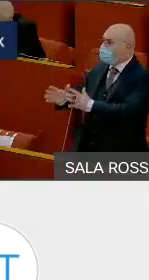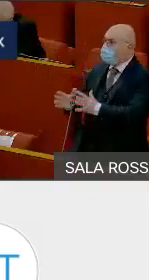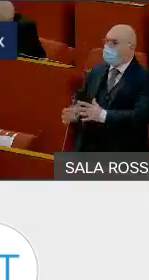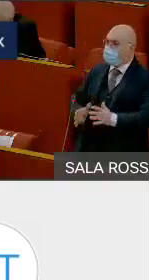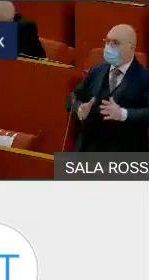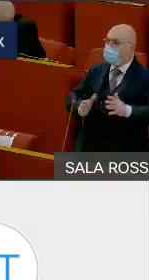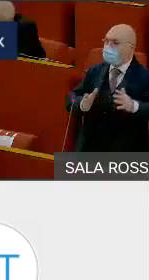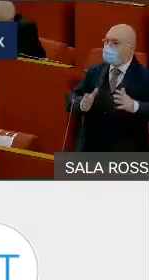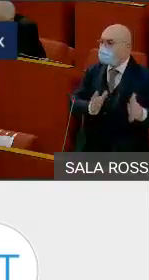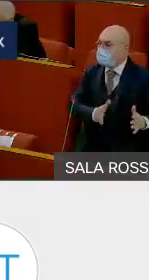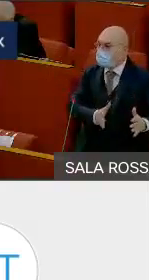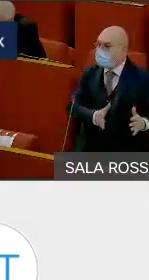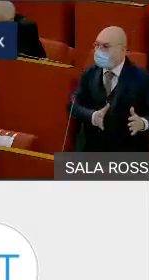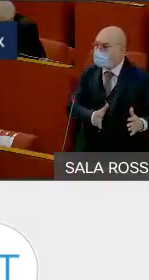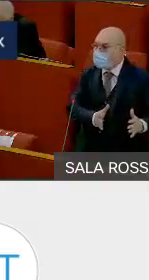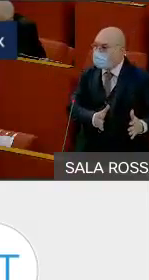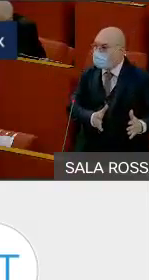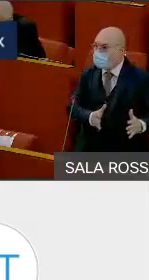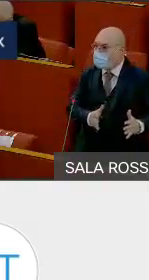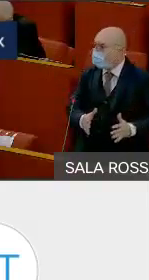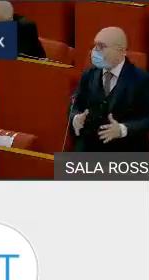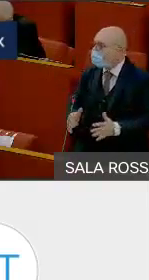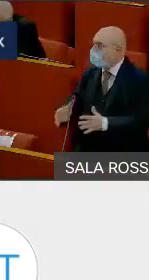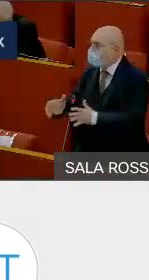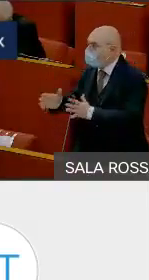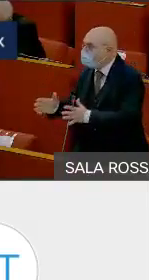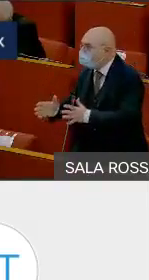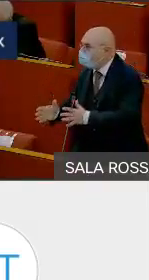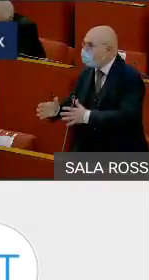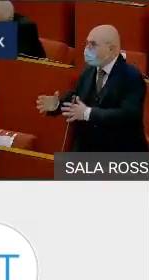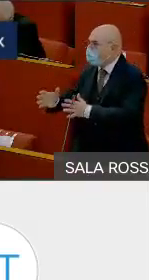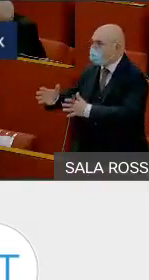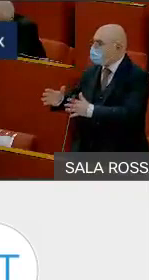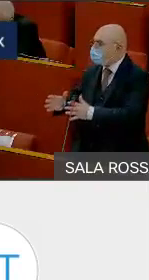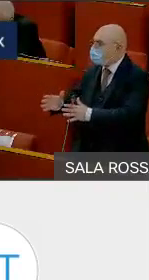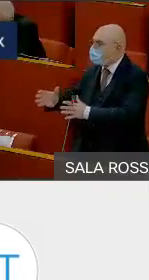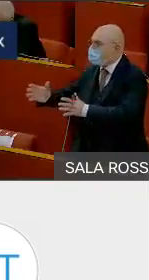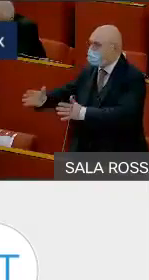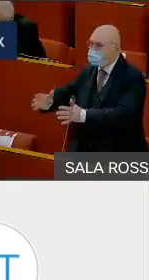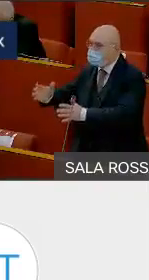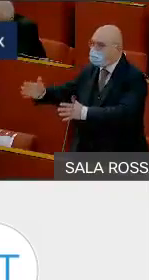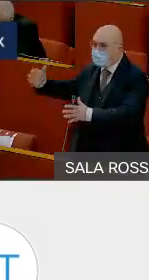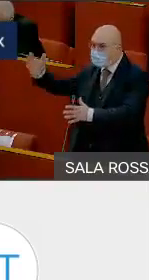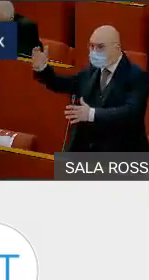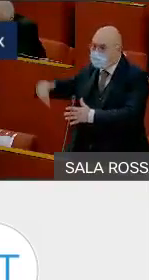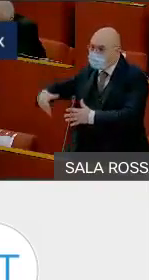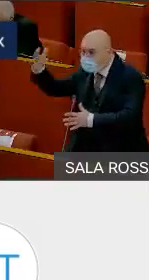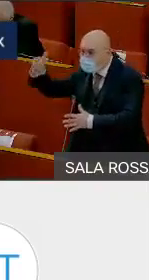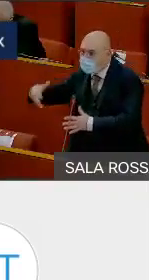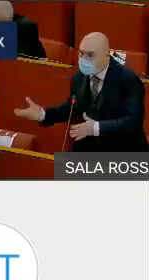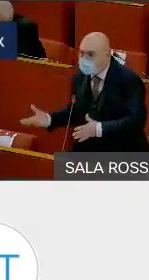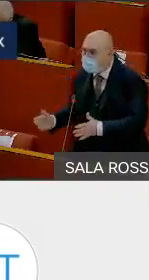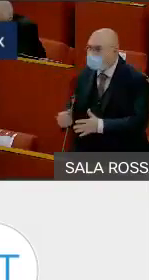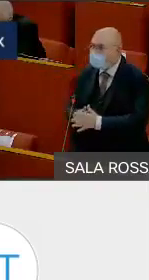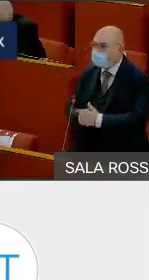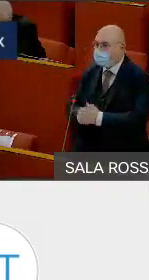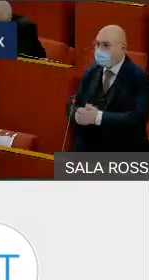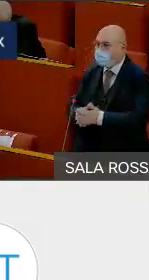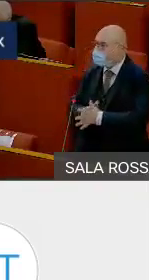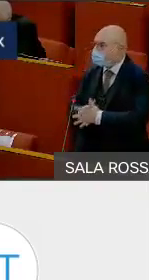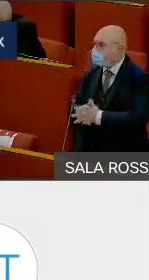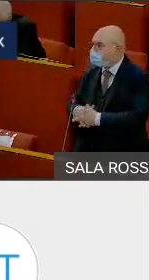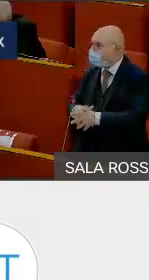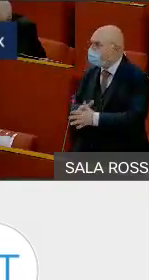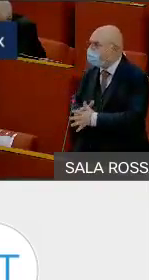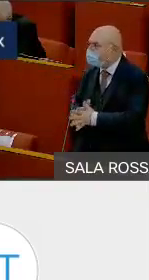valore e di terreno edificabile cana bella differenza andate a guardare le statistiche